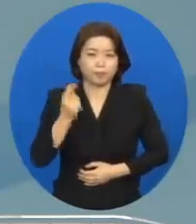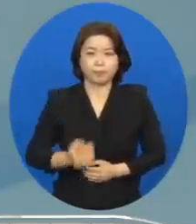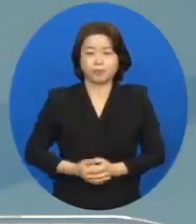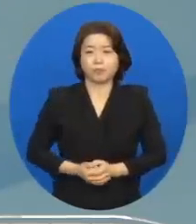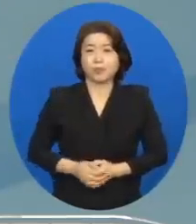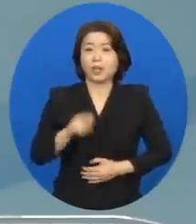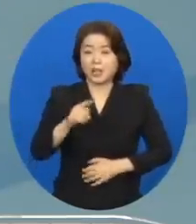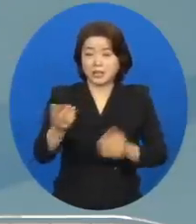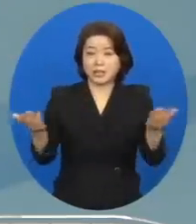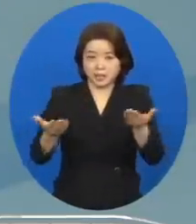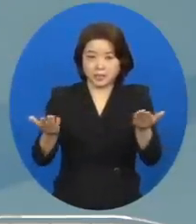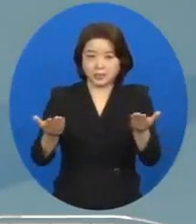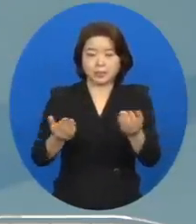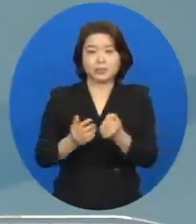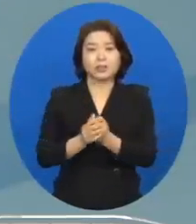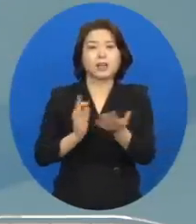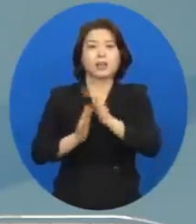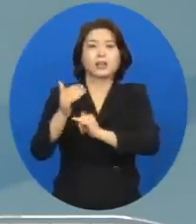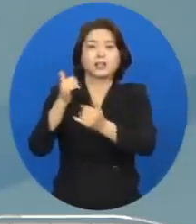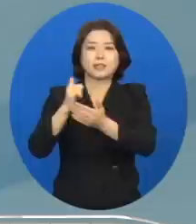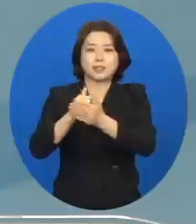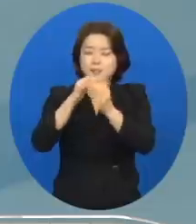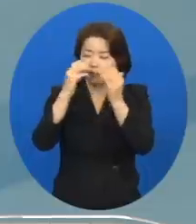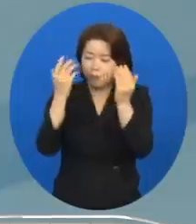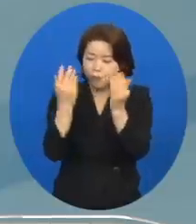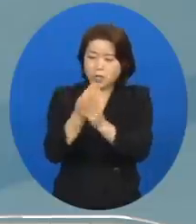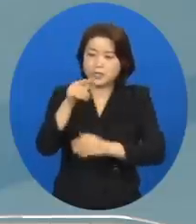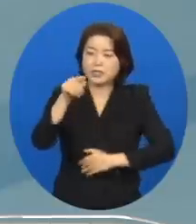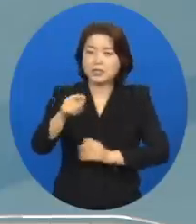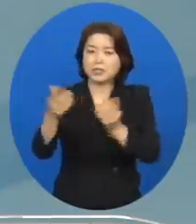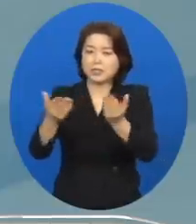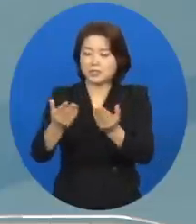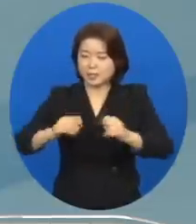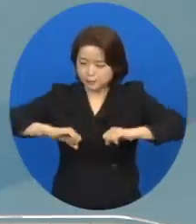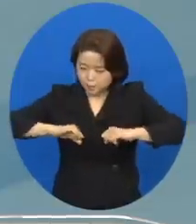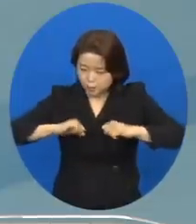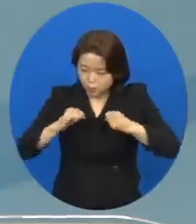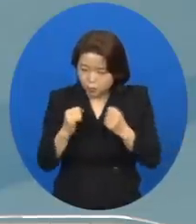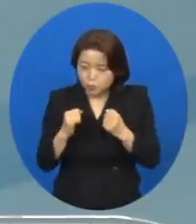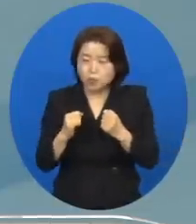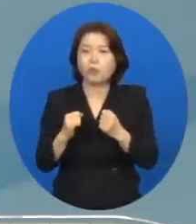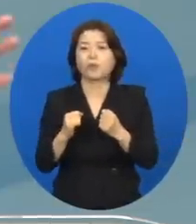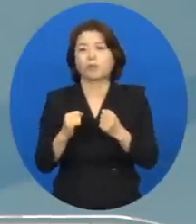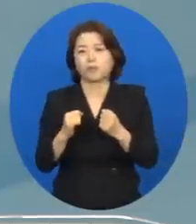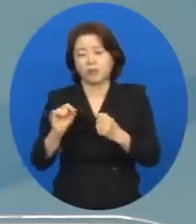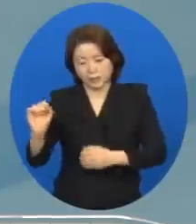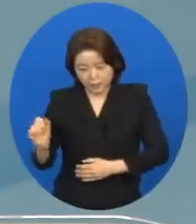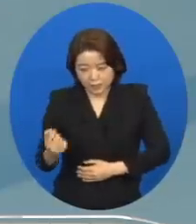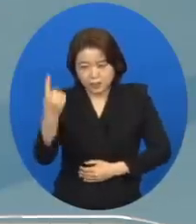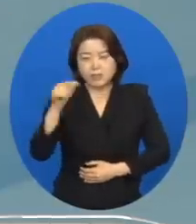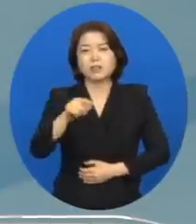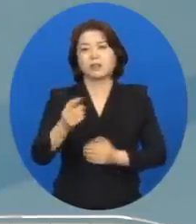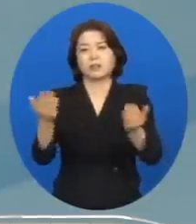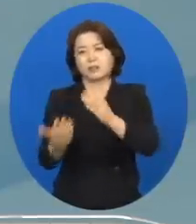일은 예수님이 전적으로 그 일에 순종함으로 인하여 그 일이 이루어진 거예요.